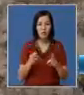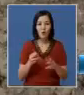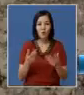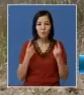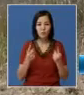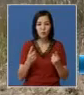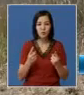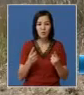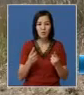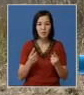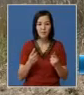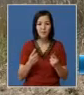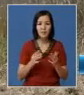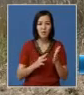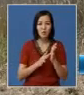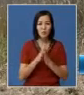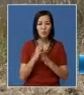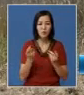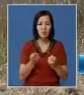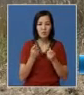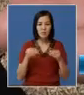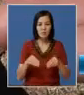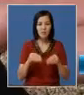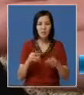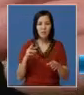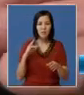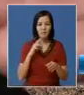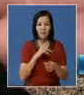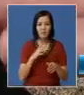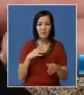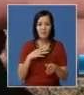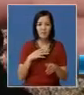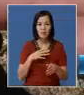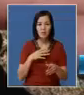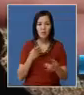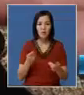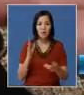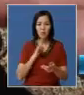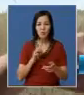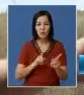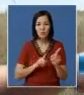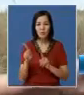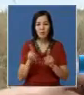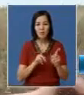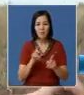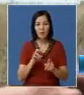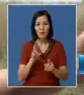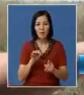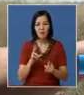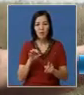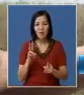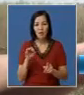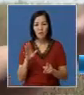зор. Көк желек пен астық дақылдарының ата жауы. Қазіргі таңда өзен сулы қамыс құрақты Балқаш Алакөл